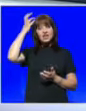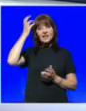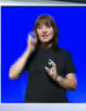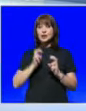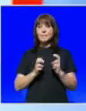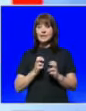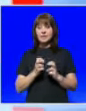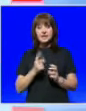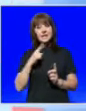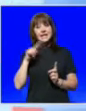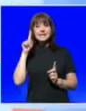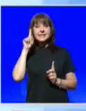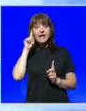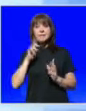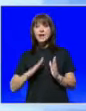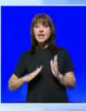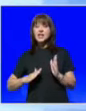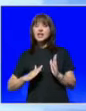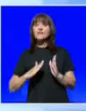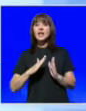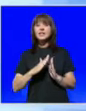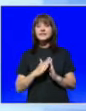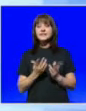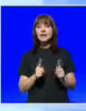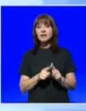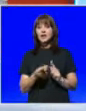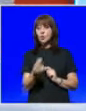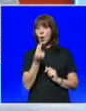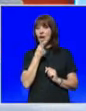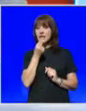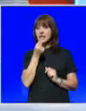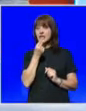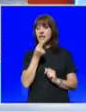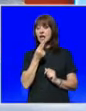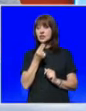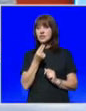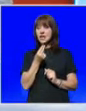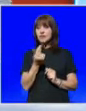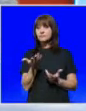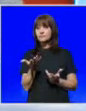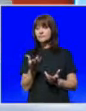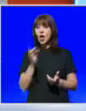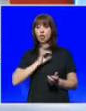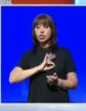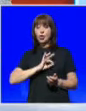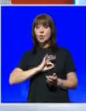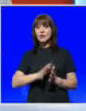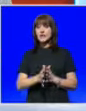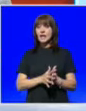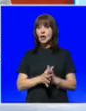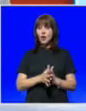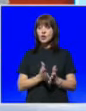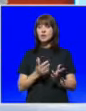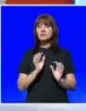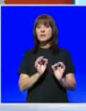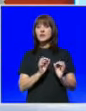че инфлацията наистина изяжда от доходите на хората и е добре да има увеличение, особено за сектори като сигурност,